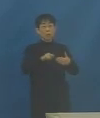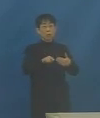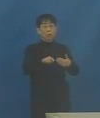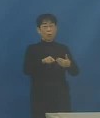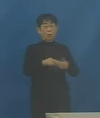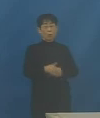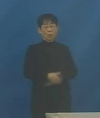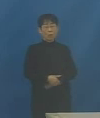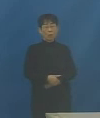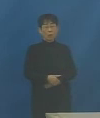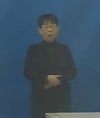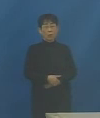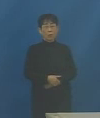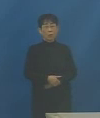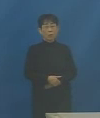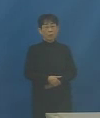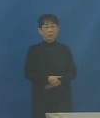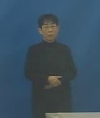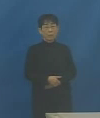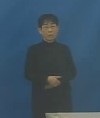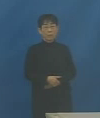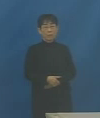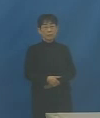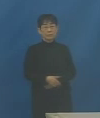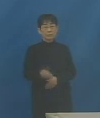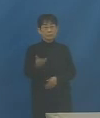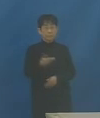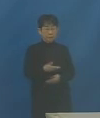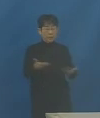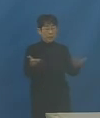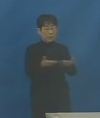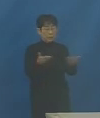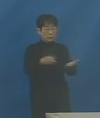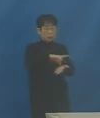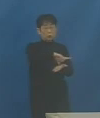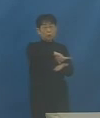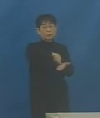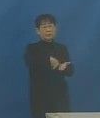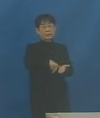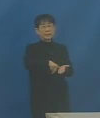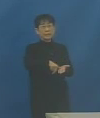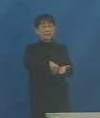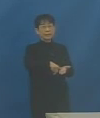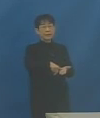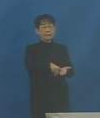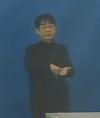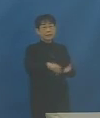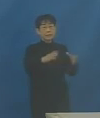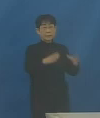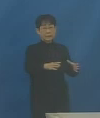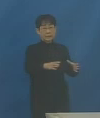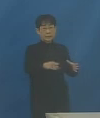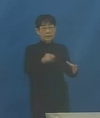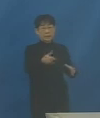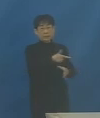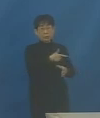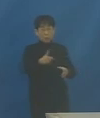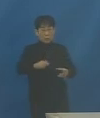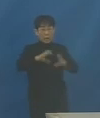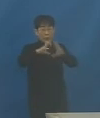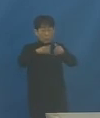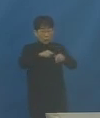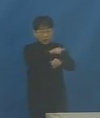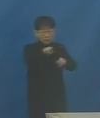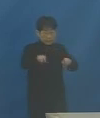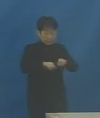ますそれから職域接種これもあの各業界の方に呼びかけをさせていただきまして